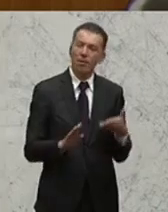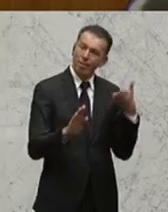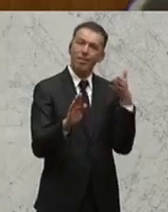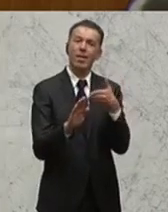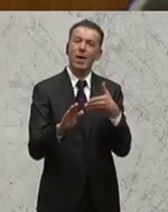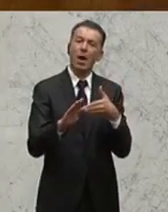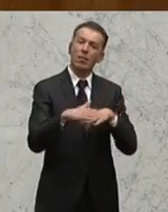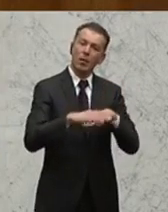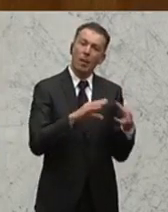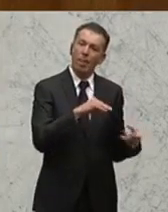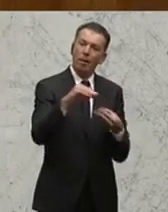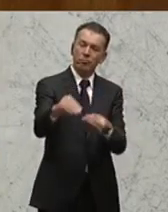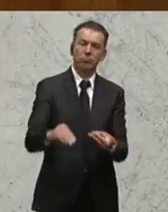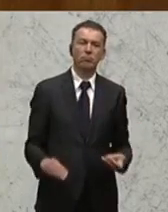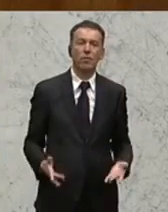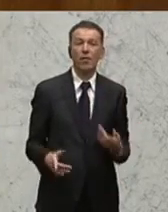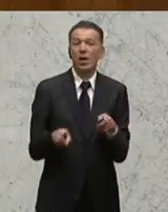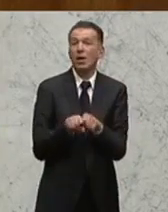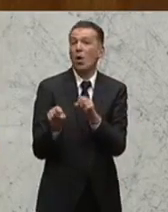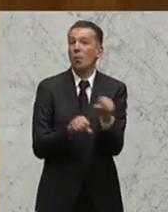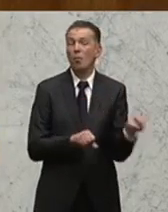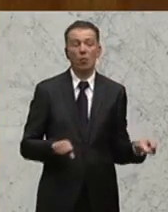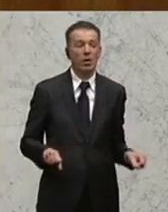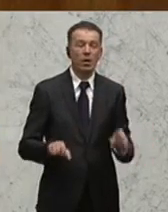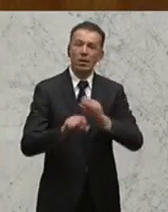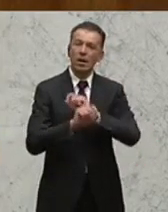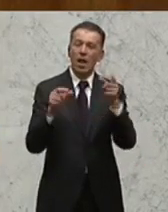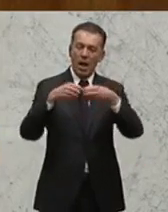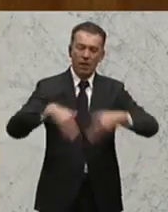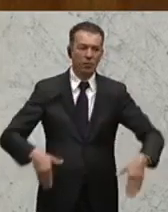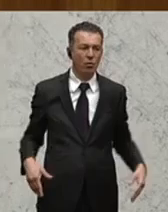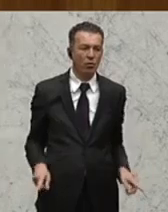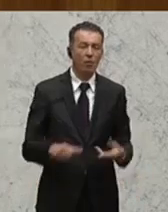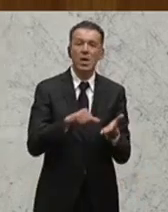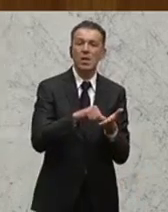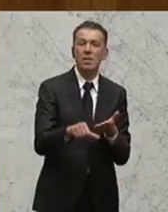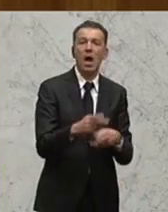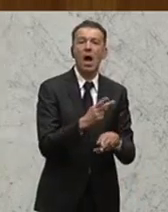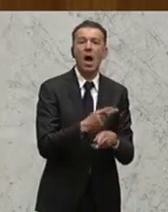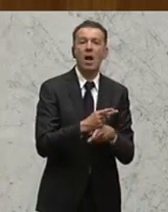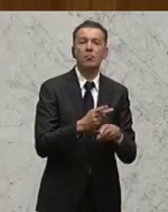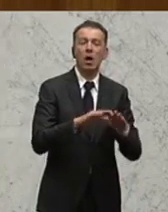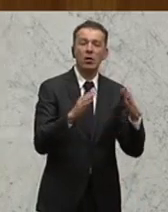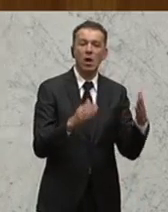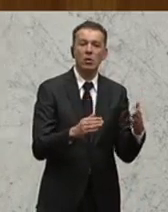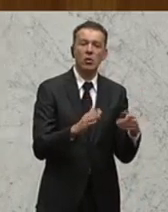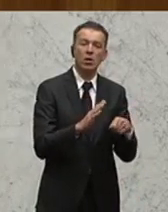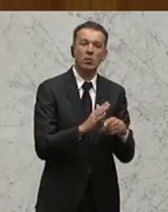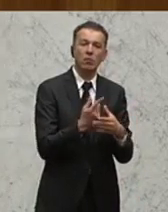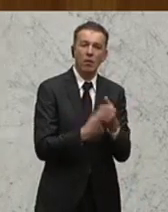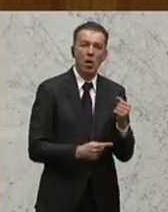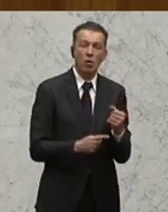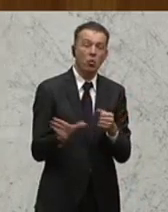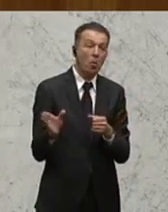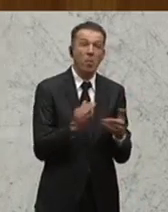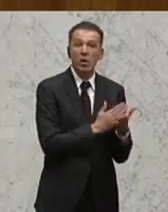Gemeinden weiterzuleiten. Vielleicht wäre es auch denkbar, eine klare Struktur. Wir zahlen zwar beim Krankenanstalten Abgangsdeckung mit, mitzureden haben wir null,